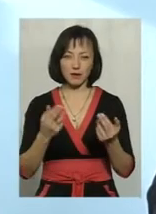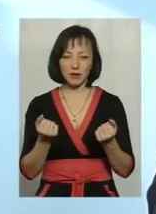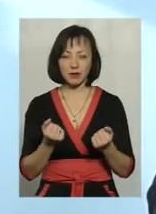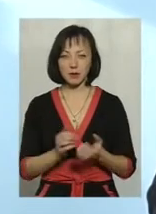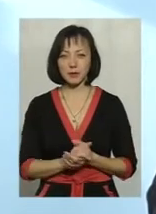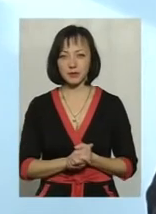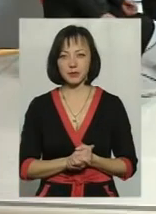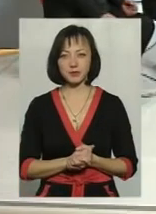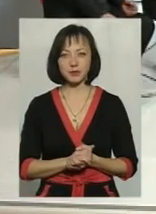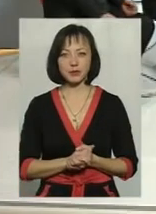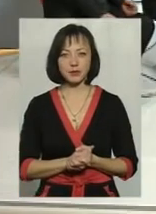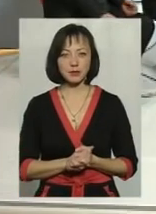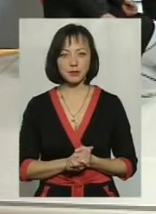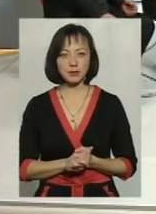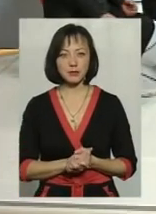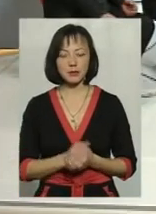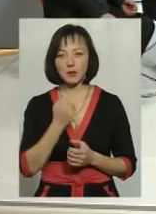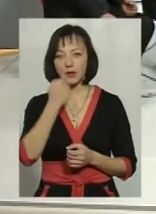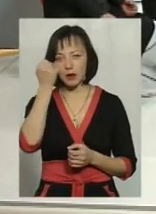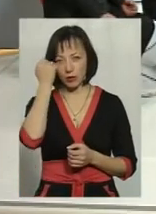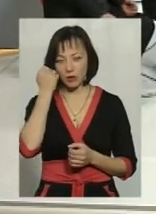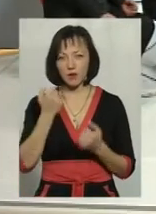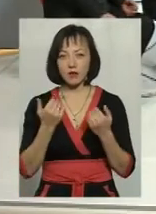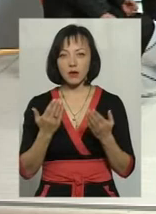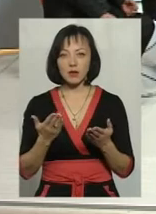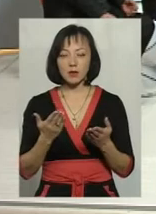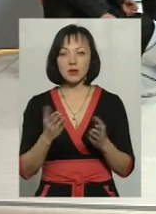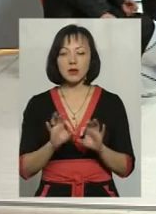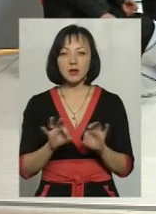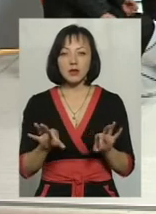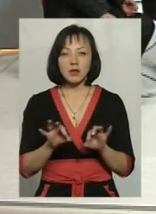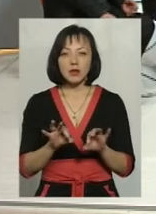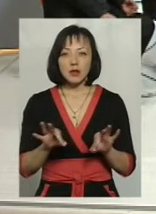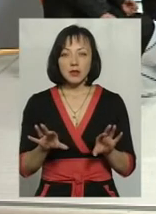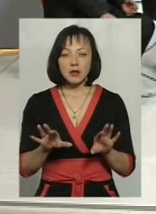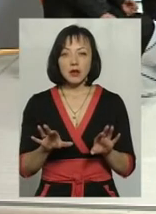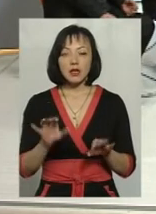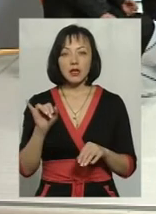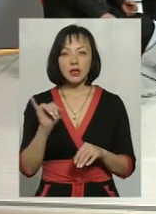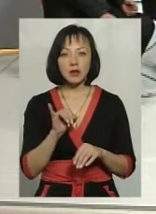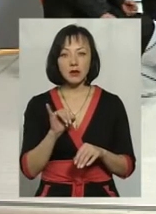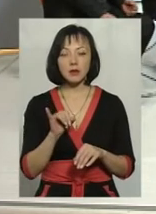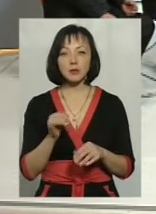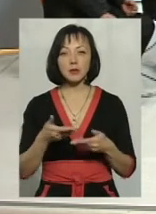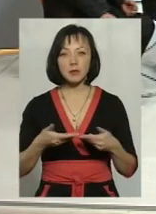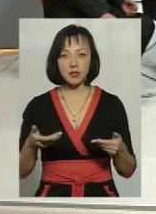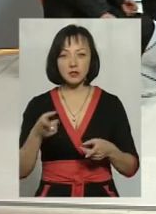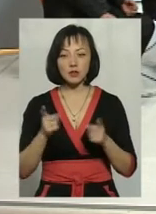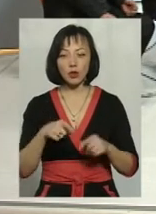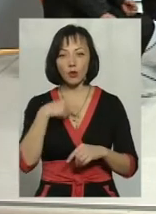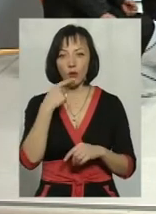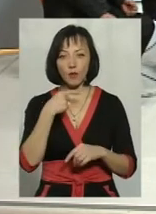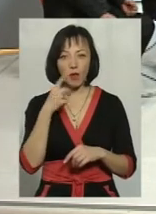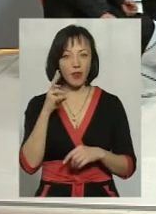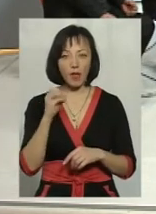Так. Добре, дякую тоді вам велике за коментар. І ми, звичайно, сьогодні